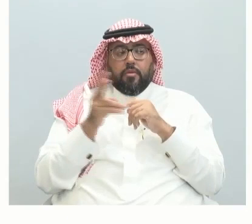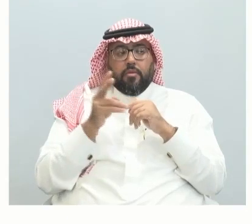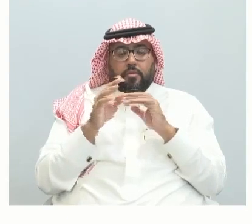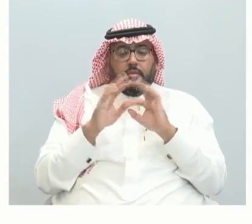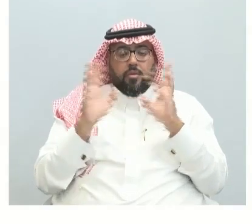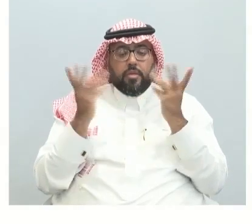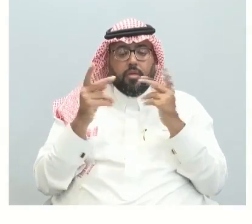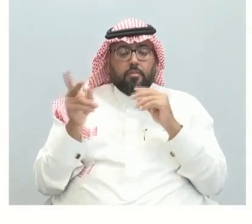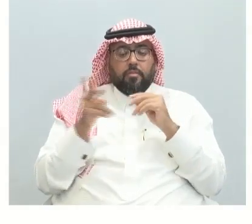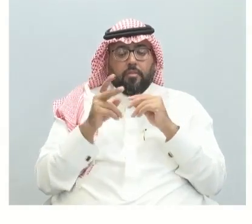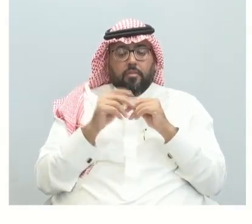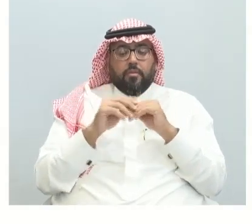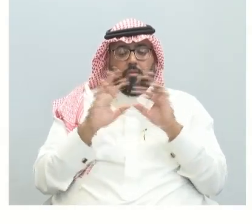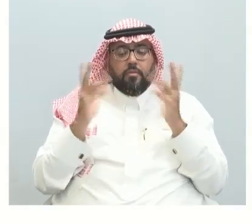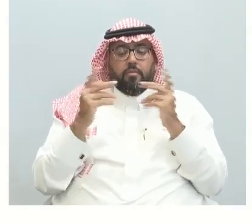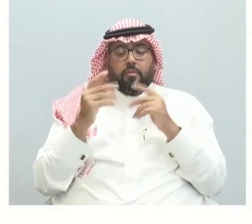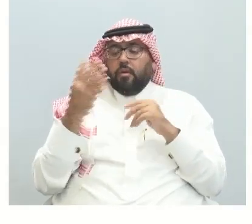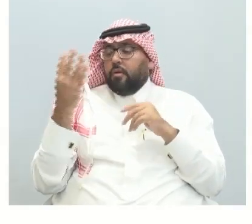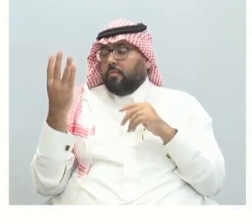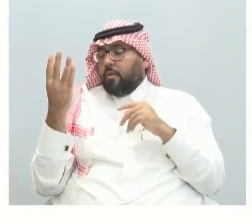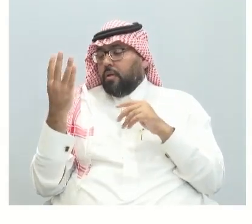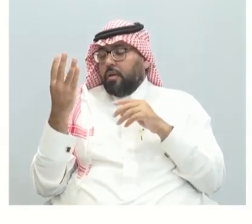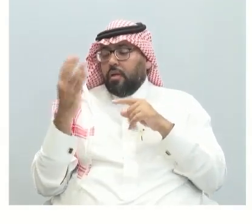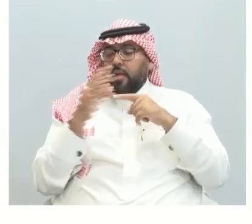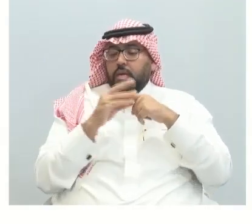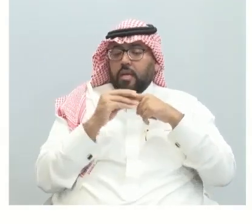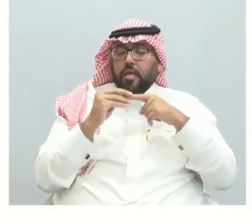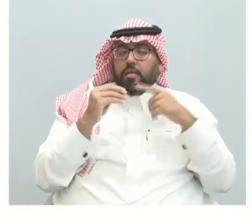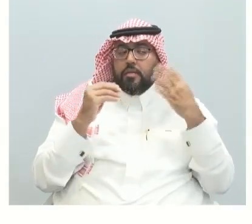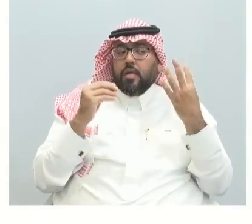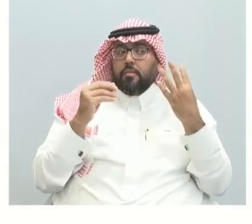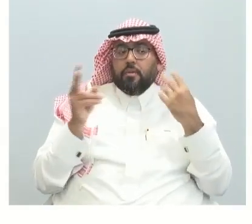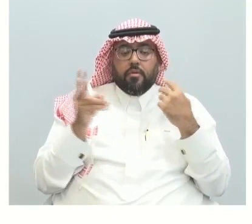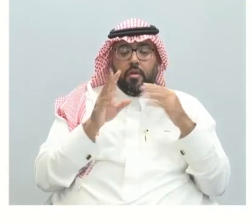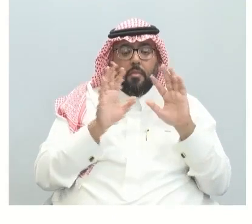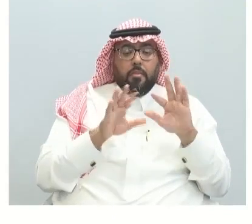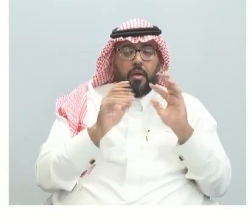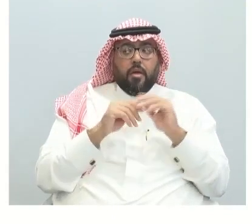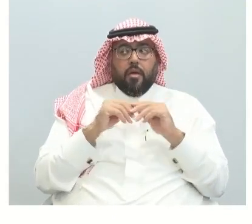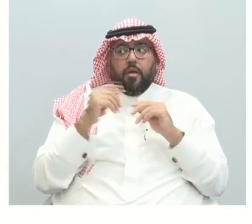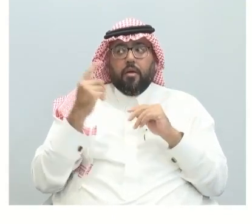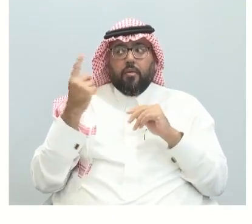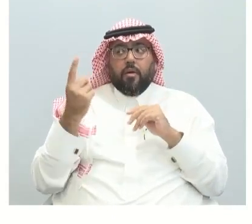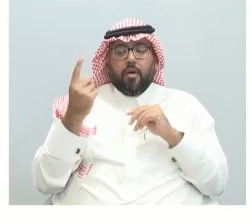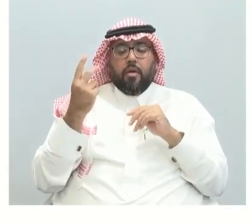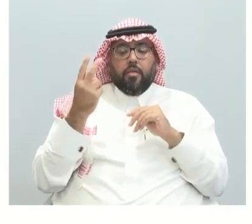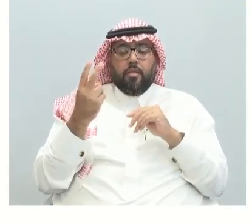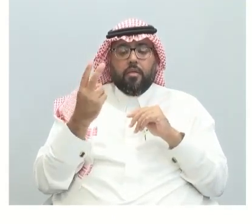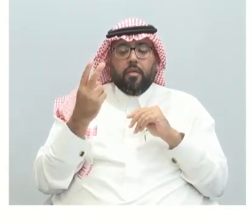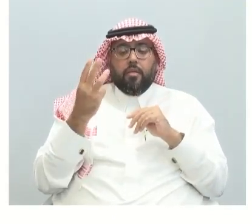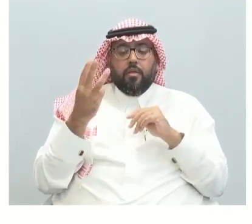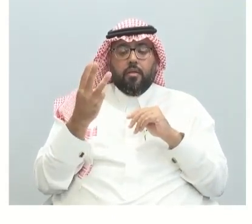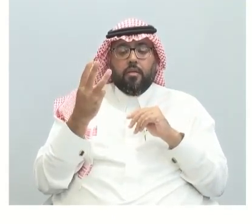الناتج كم يساوي ثمانيه اخذنا منها اربعه كم تبقى لديه واحد اثنين